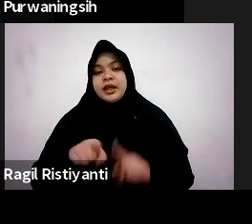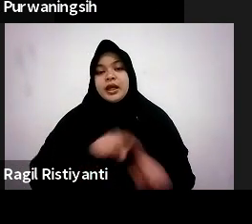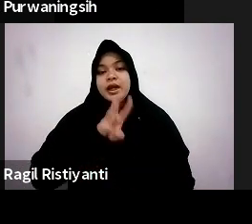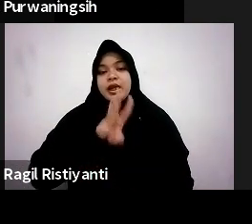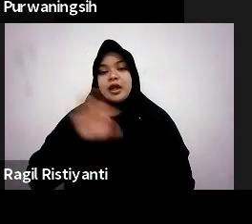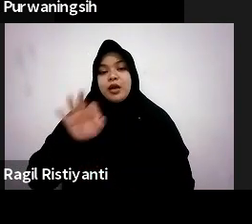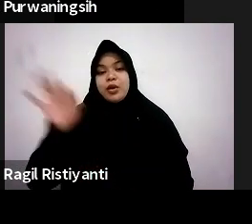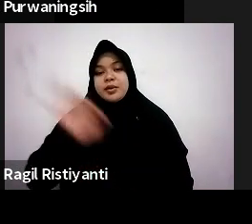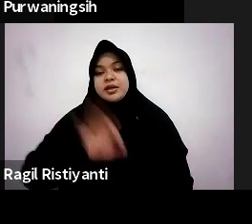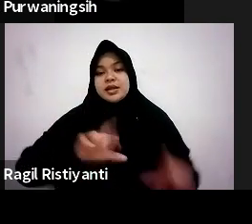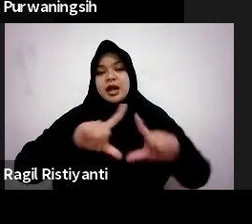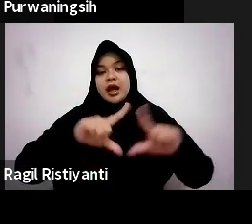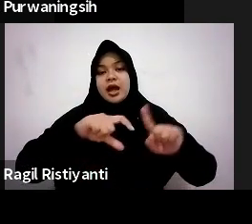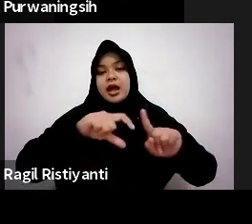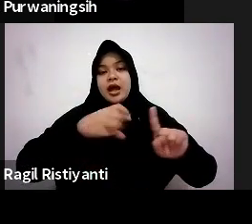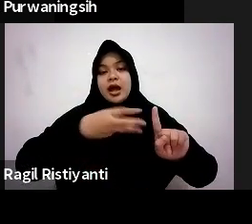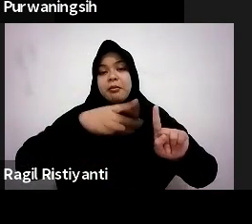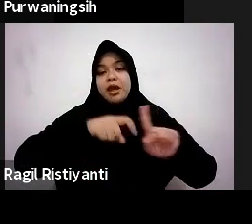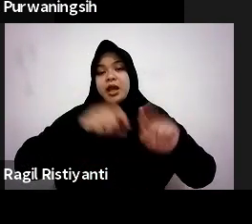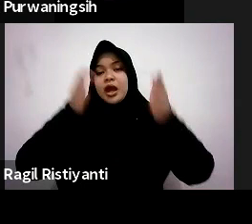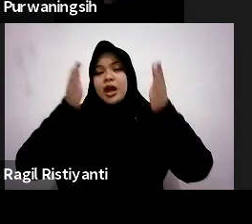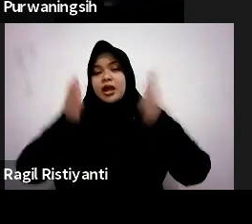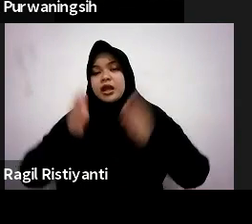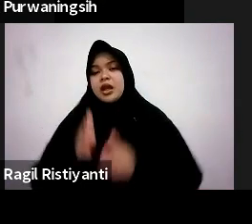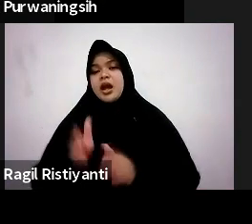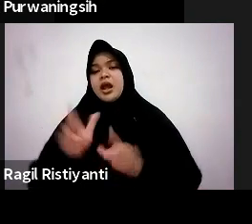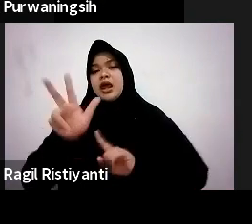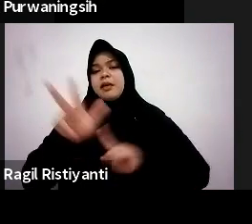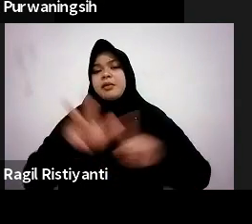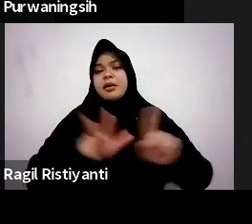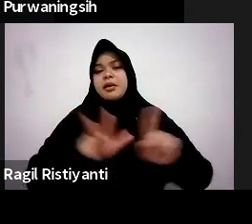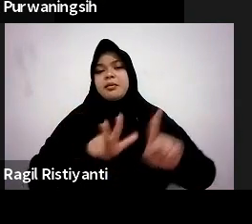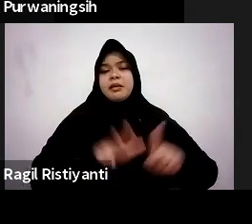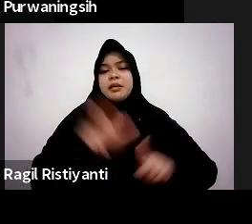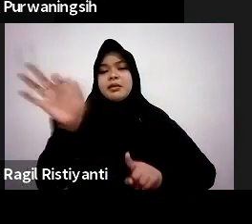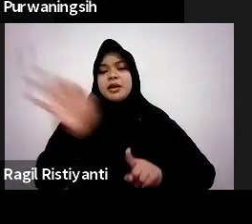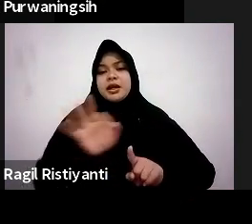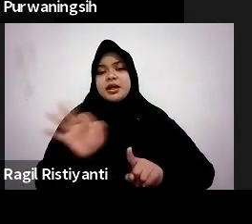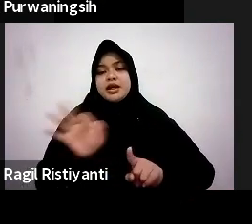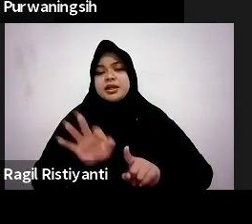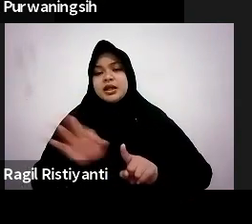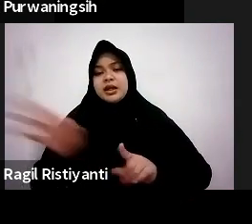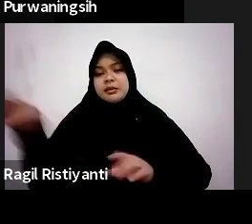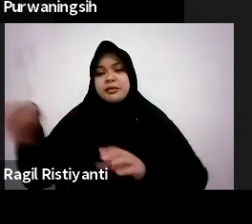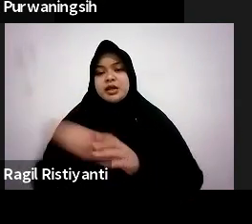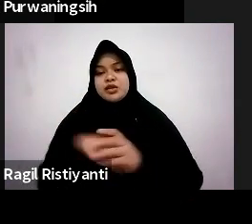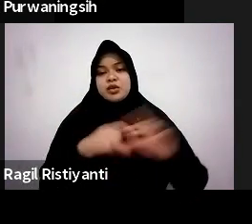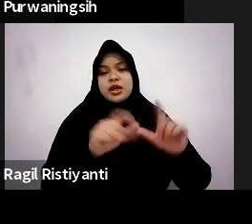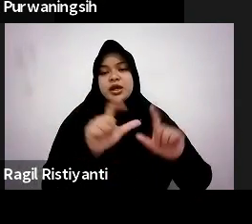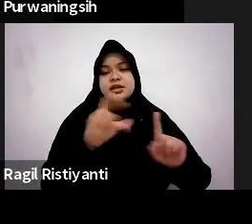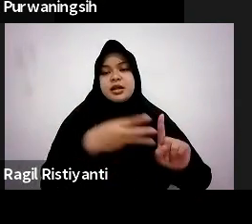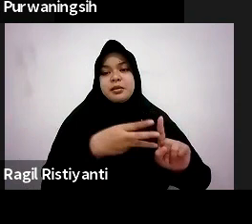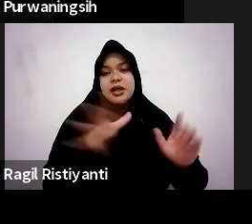berkebutuhan khusus itu hanyalah pekan belas persen yang berada di SLB dan di sekolah Pendidikan inklusi